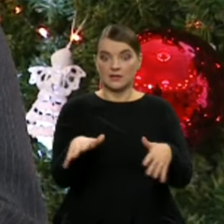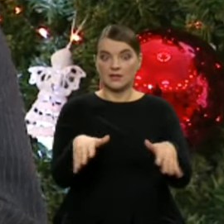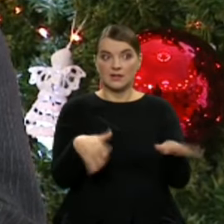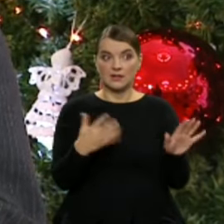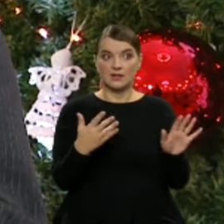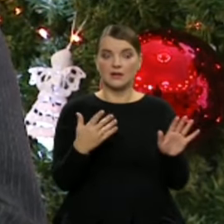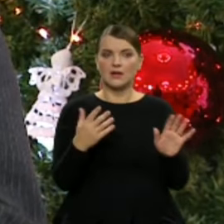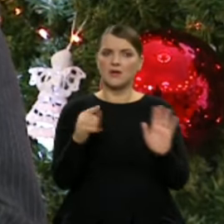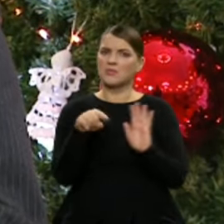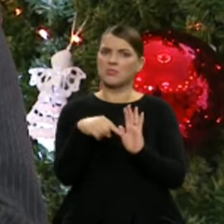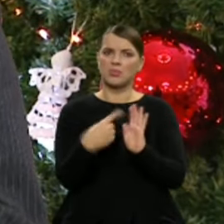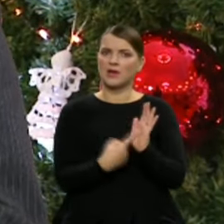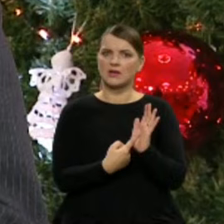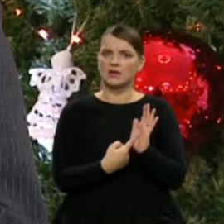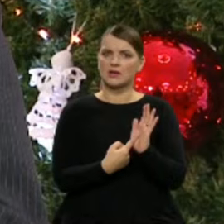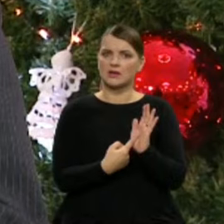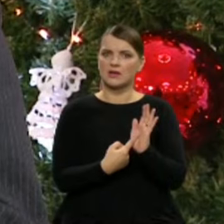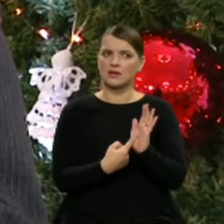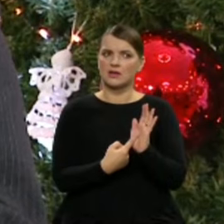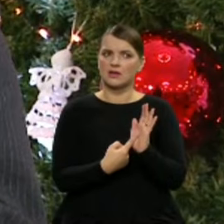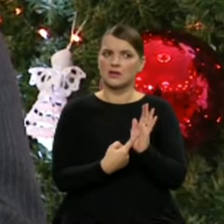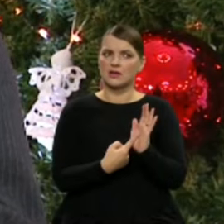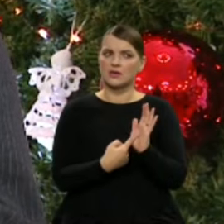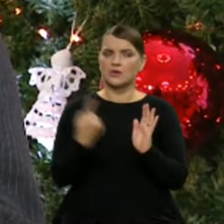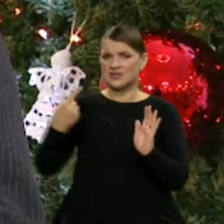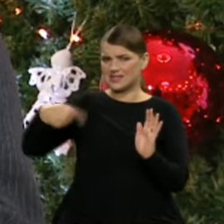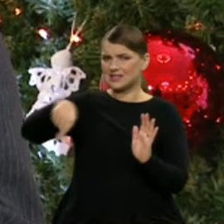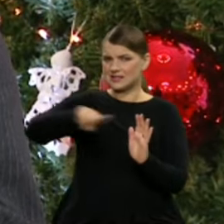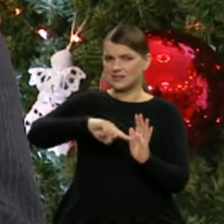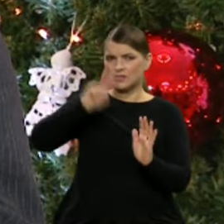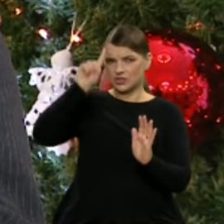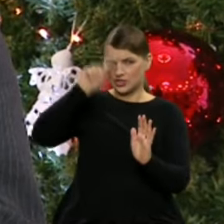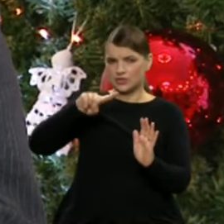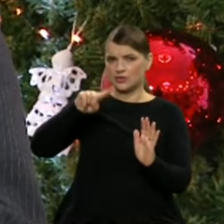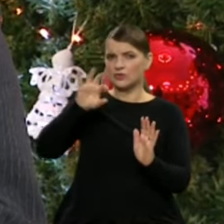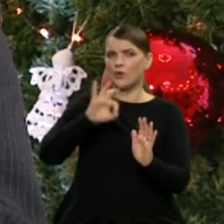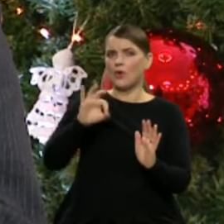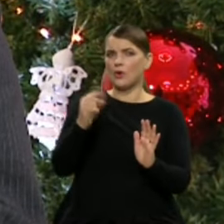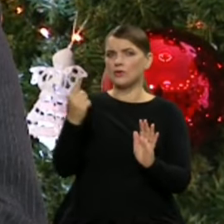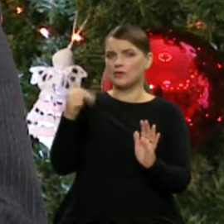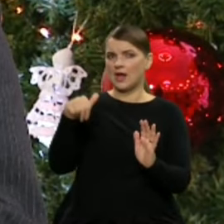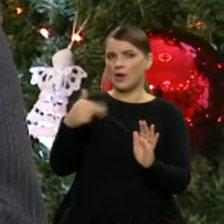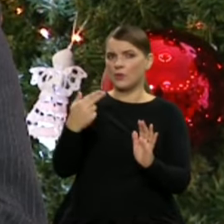mums uždavė klausimą, ar ką nors jūs žinote apie Dauno sindromą.